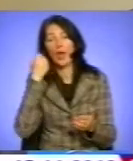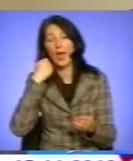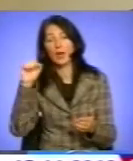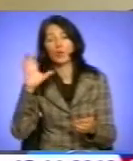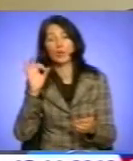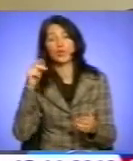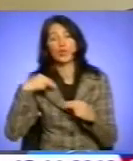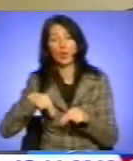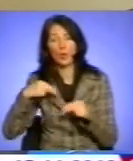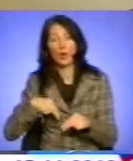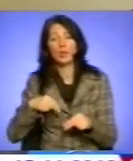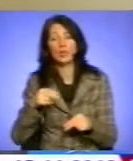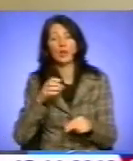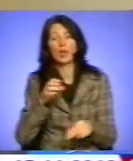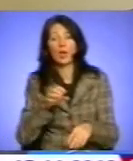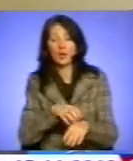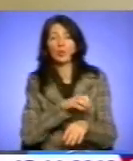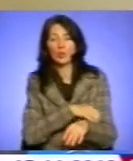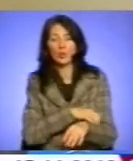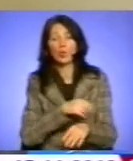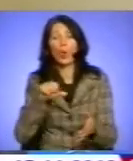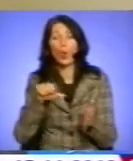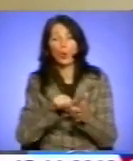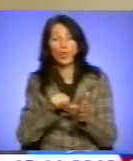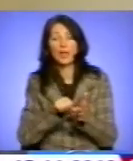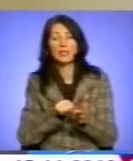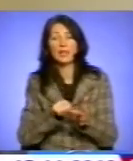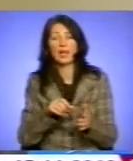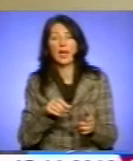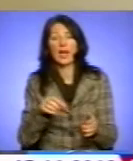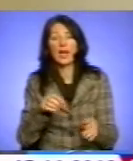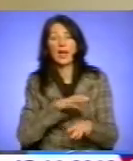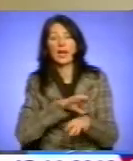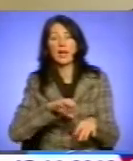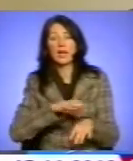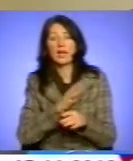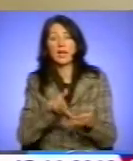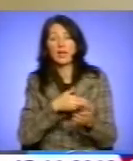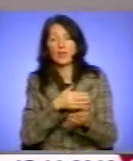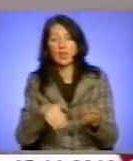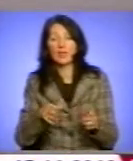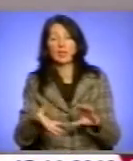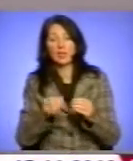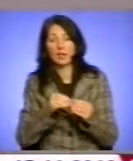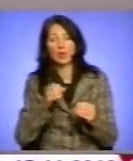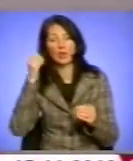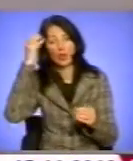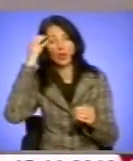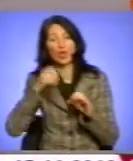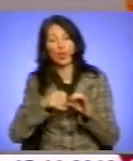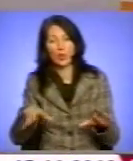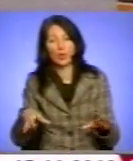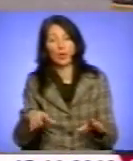Радянського Союзу. Учасники ліквідації наслідків на Чорнобильській АЕС першої і другої категорії. Також пільгами у